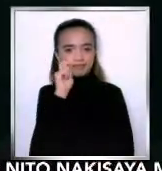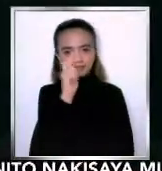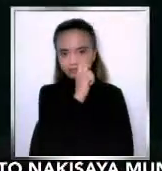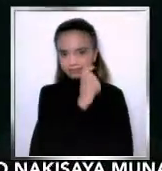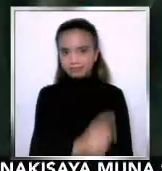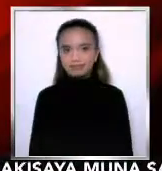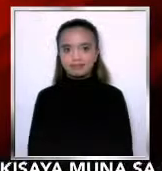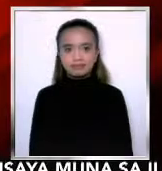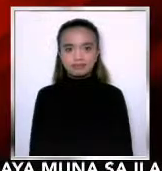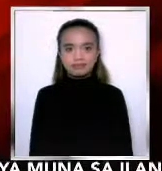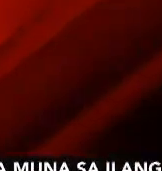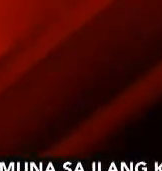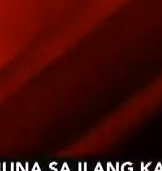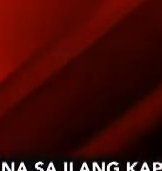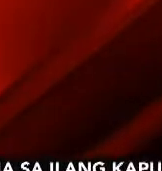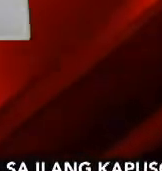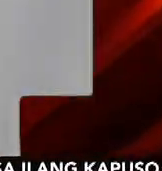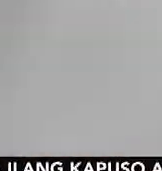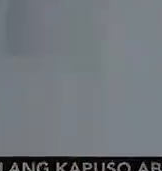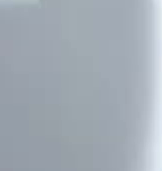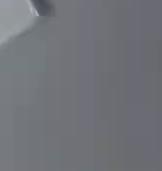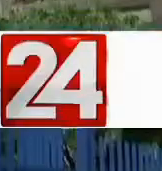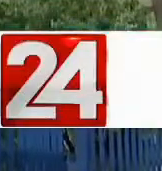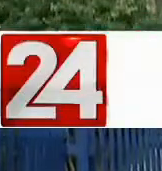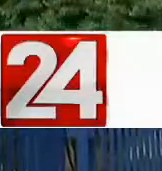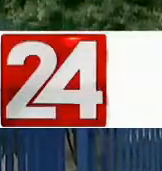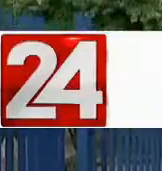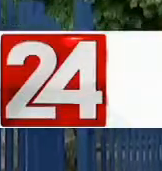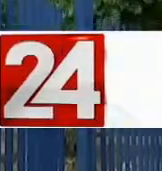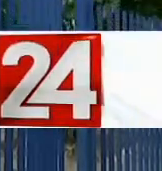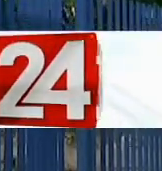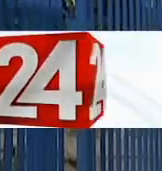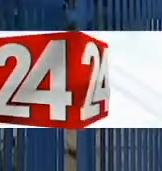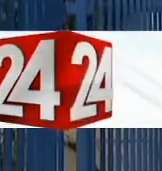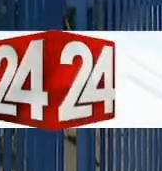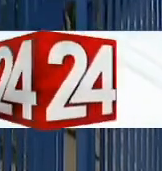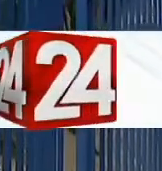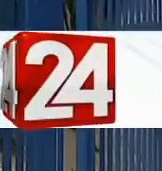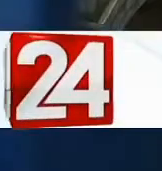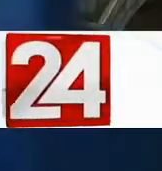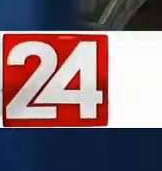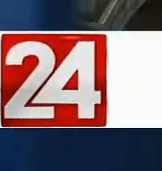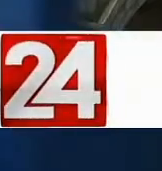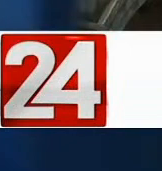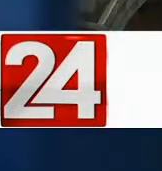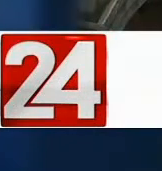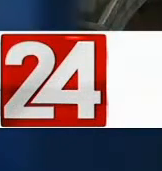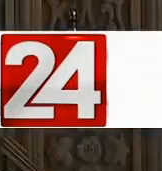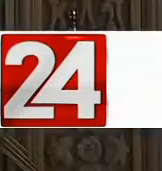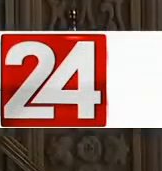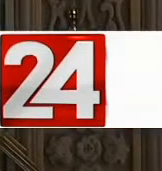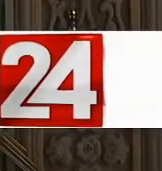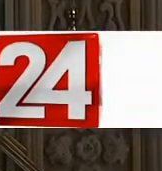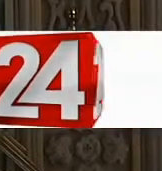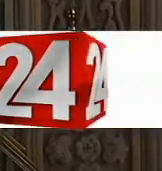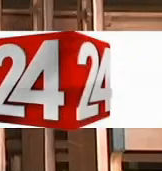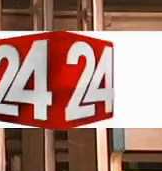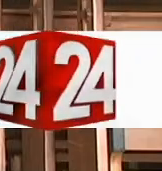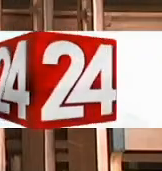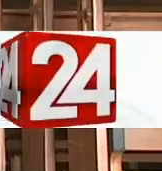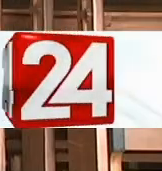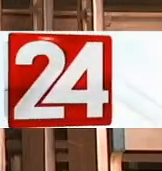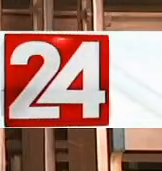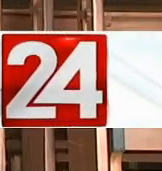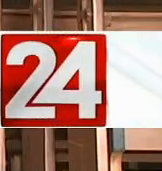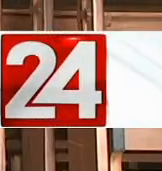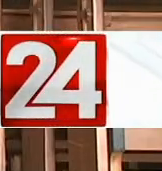Dreams do come true. Wow. At tutukan! Misa para sa pista ng Tondo online na muna